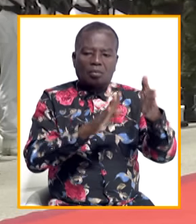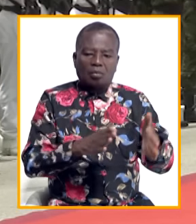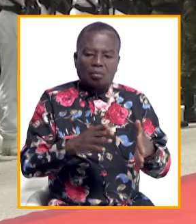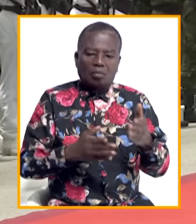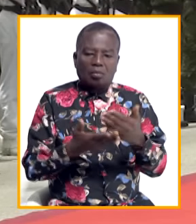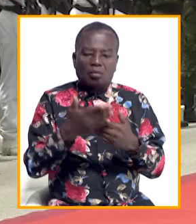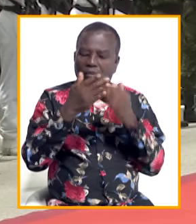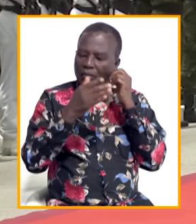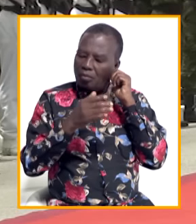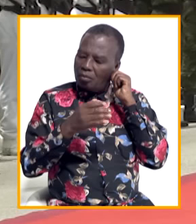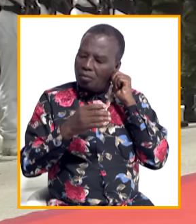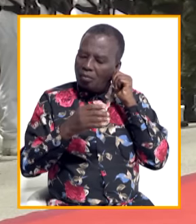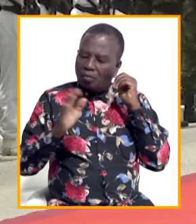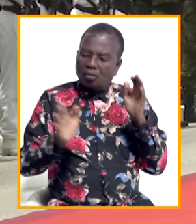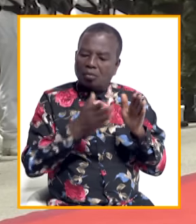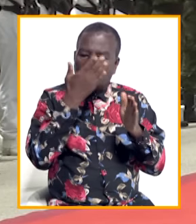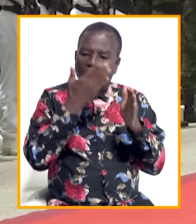de la sonnerie aux morts.